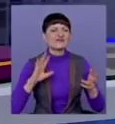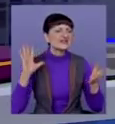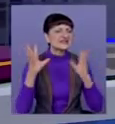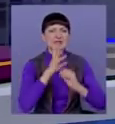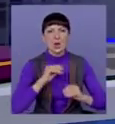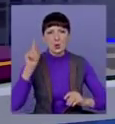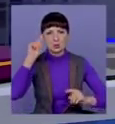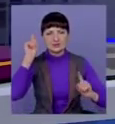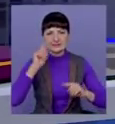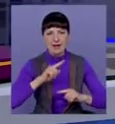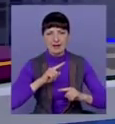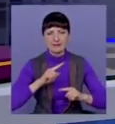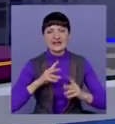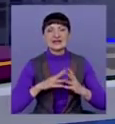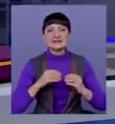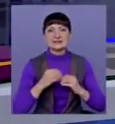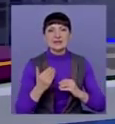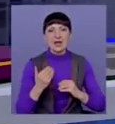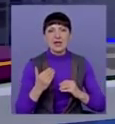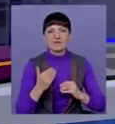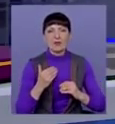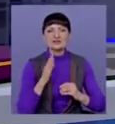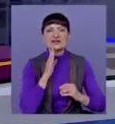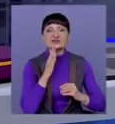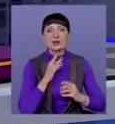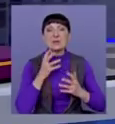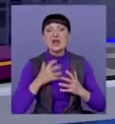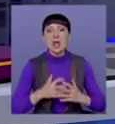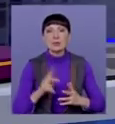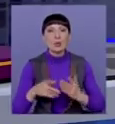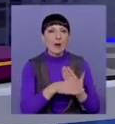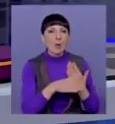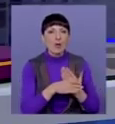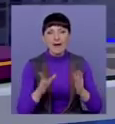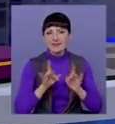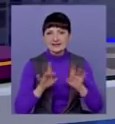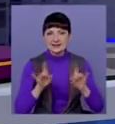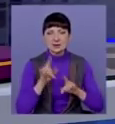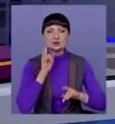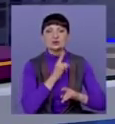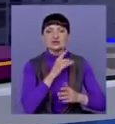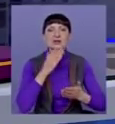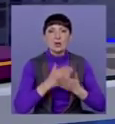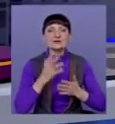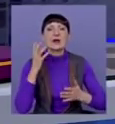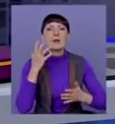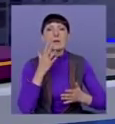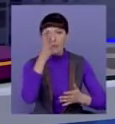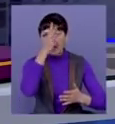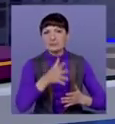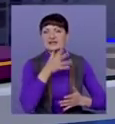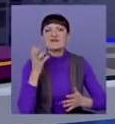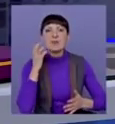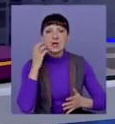казахстанцы. Семья Гулим Акишевой, той самой пассажирки, которой помог Тимерлан, рассказала, что женщина находится на 5-м месяце